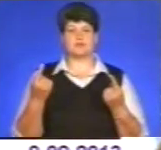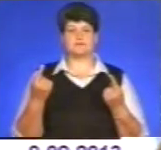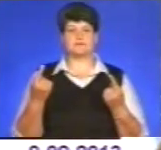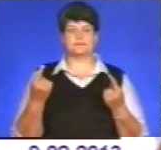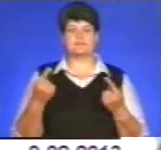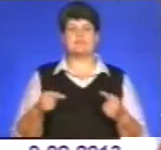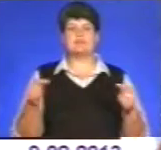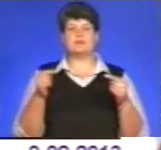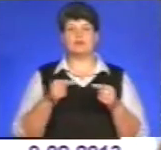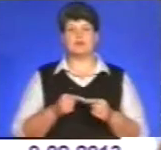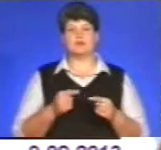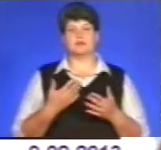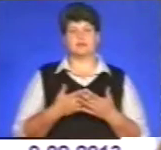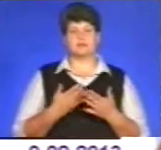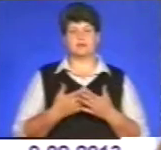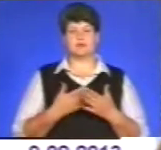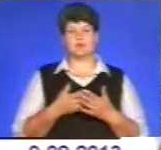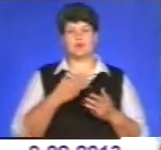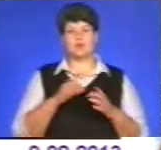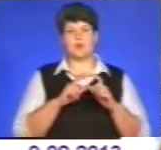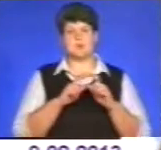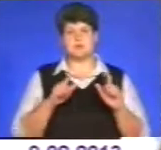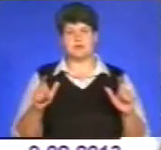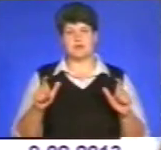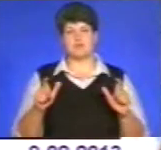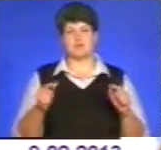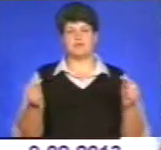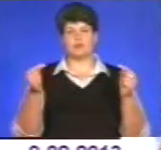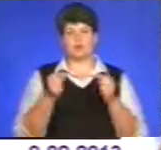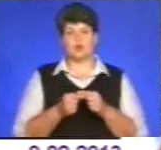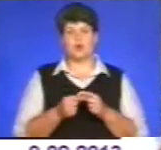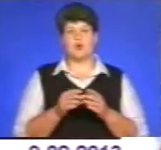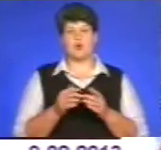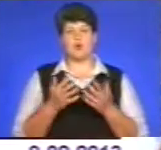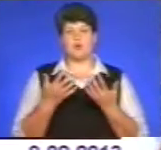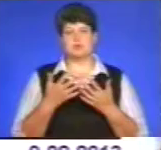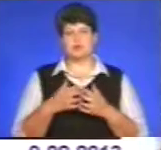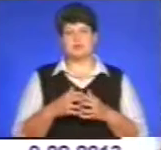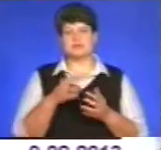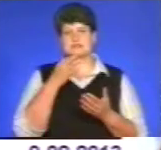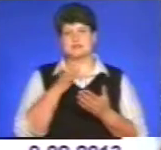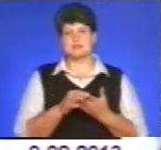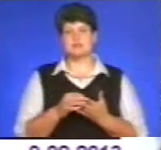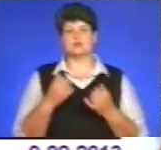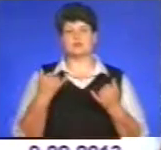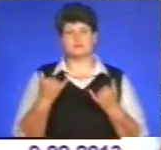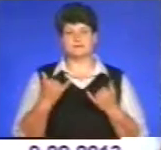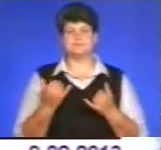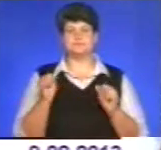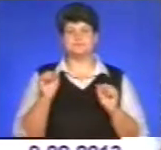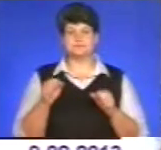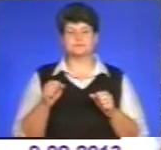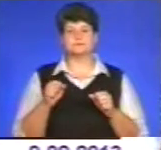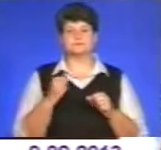створення відповідних, скажімо, об'єктів, відповідного обладнання. Ми, скажімо, зараз можемо пускати трансмортабельні котельні, які можуть